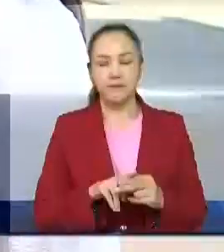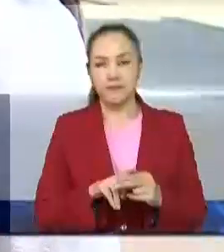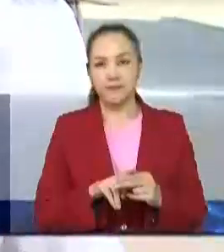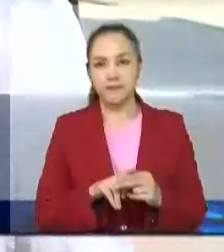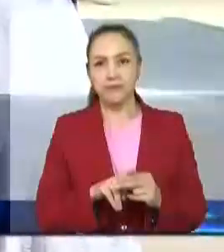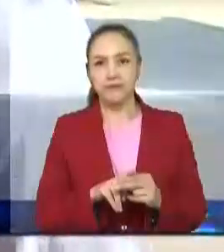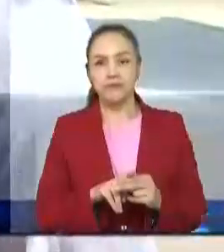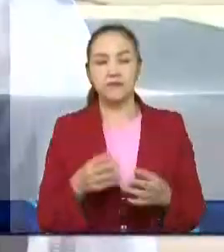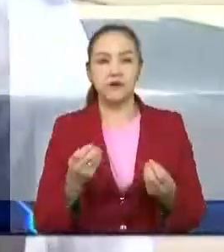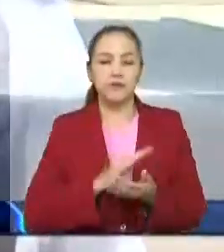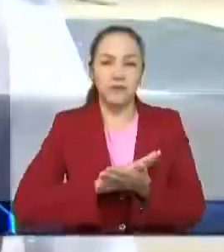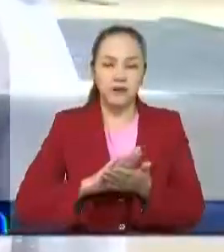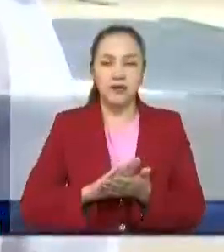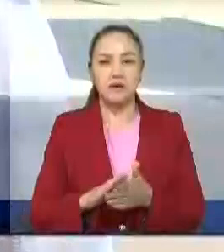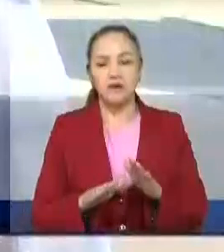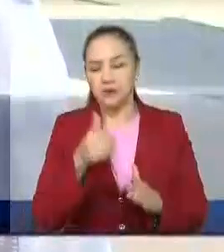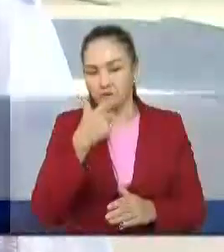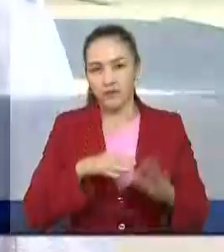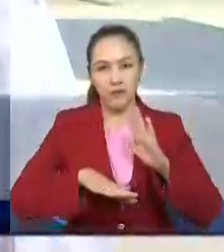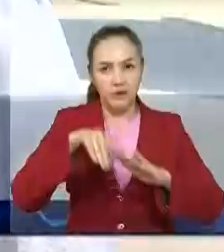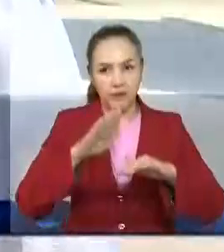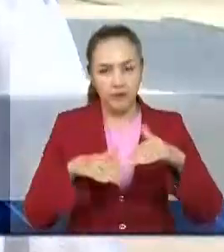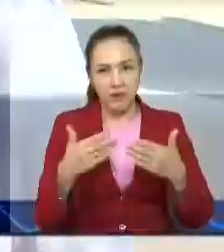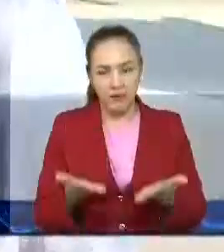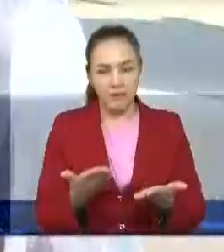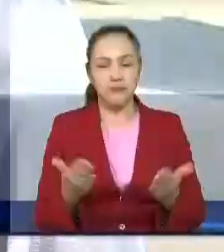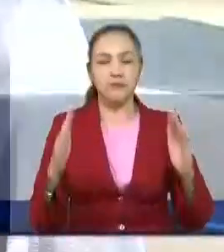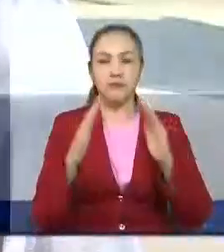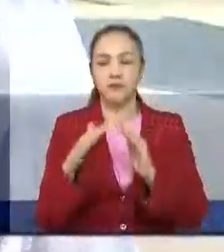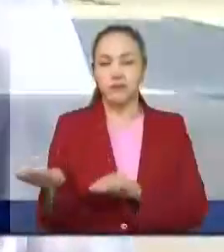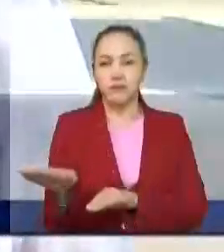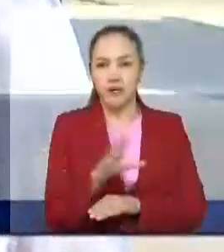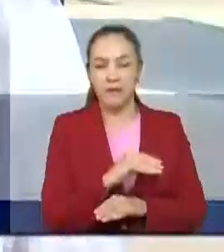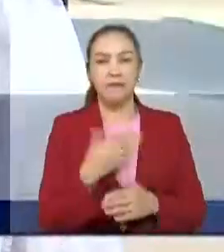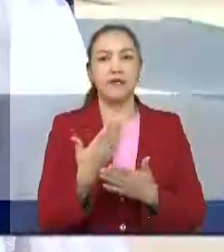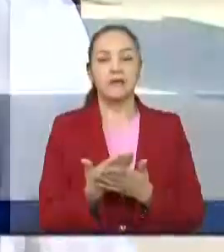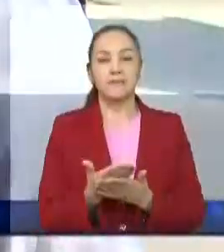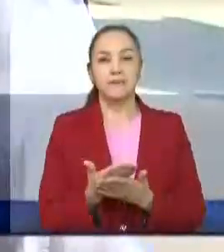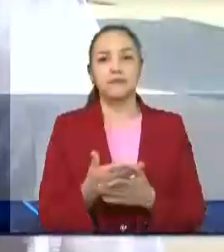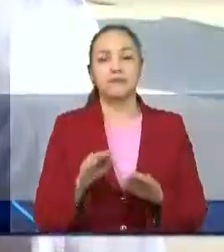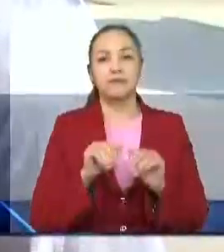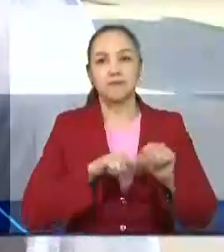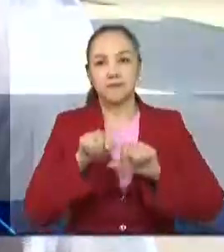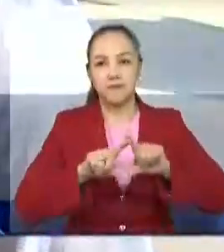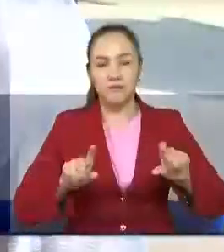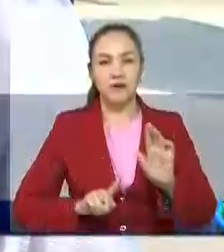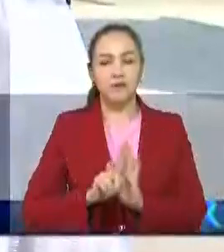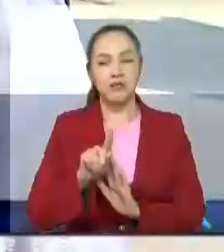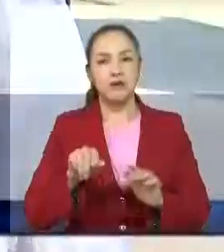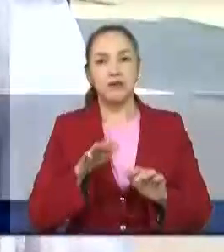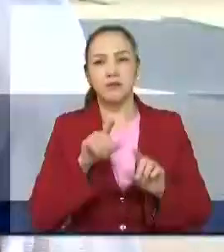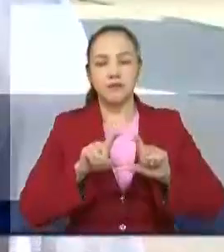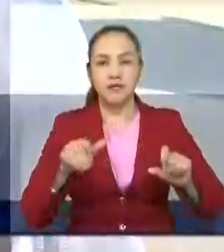оның тағы да тазалығы өзіміздің қолымызда екені және де ол біздің ортақ үйіміз. Бұны барынша енді осы балабақшадан бастап мектеп